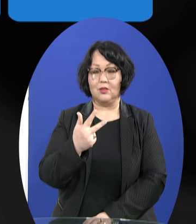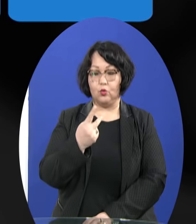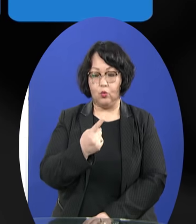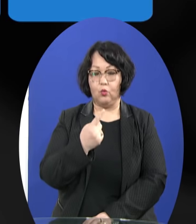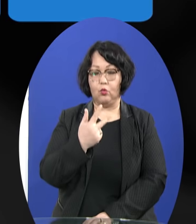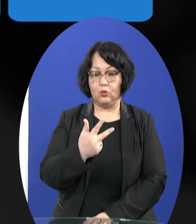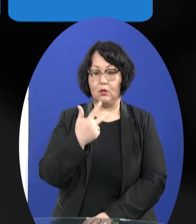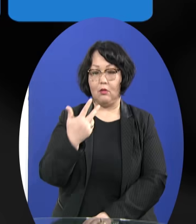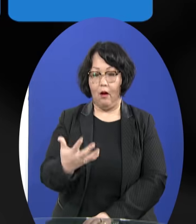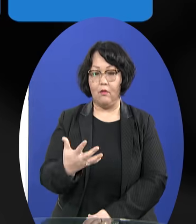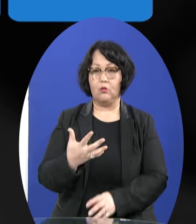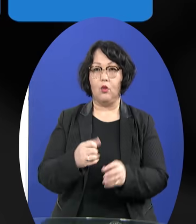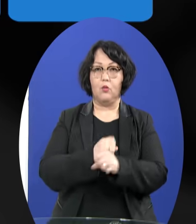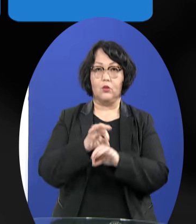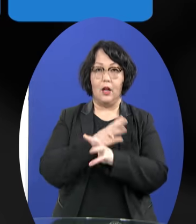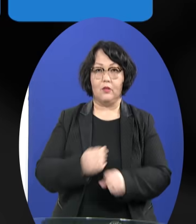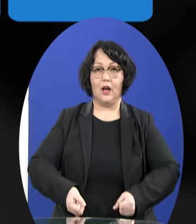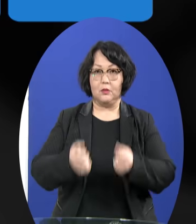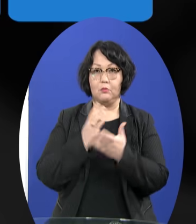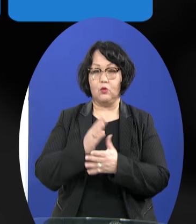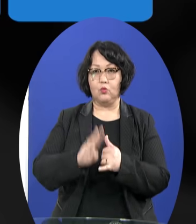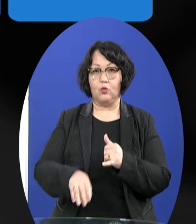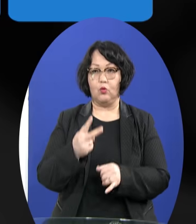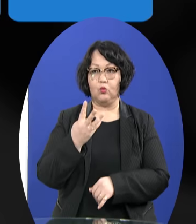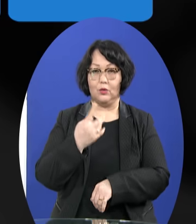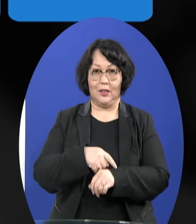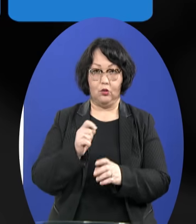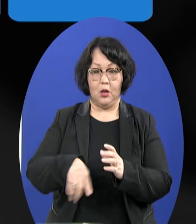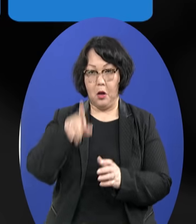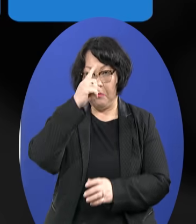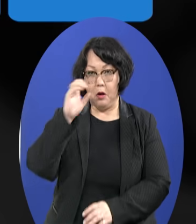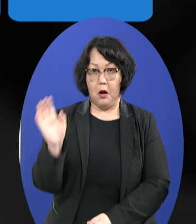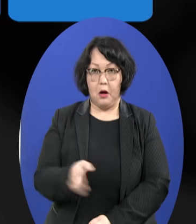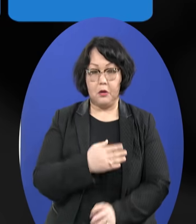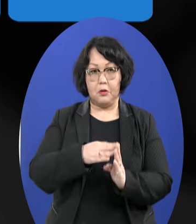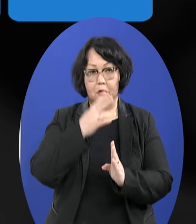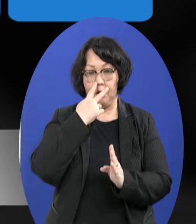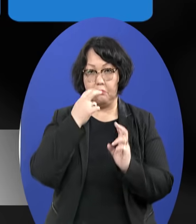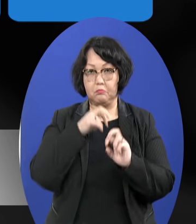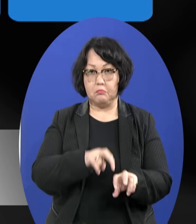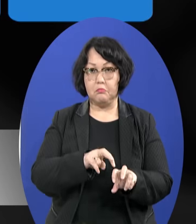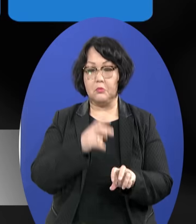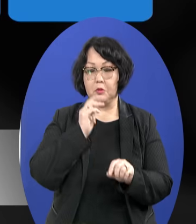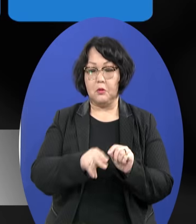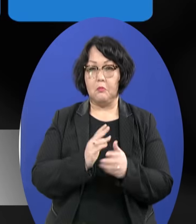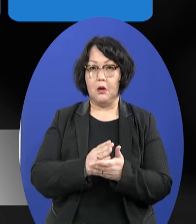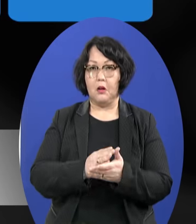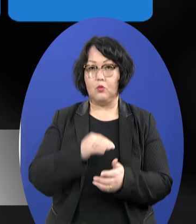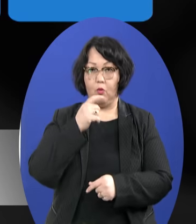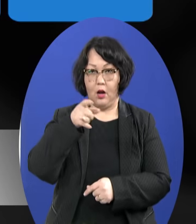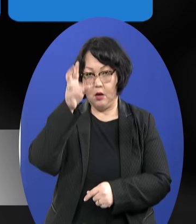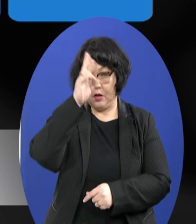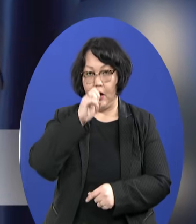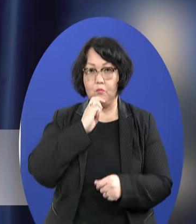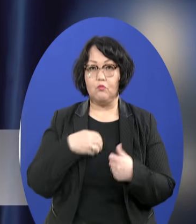байгааг эрүүл мэндийн яам мэдээллээ. Сүүлийн 24 цагт идэгж эмнэлгээс гарсан болоод гэрийн хяналтад байгаа иргэдийн талаарч эрүүл мэндийн яам дэлгэрэнгүй мэдээлэл өгсөн